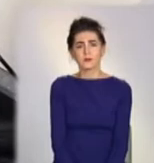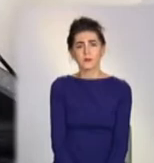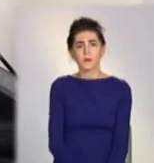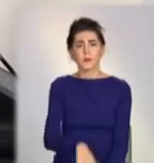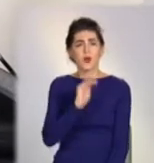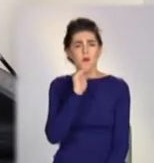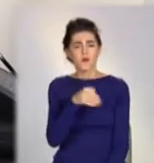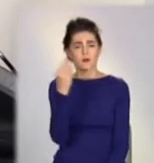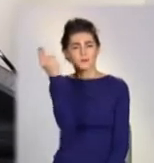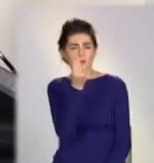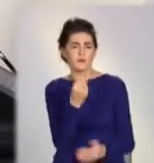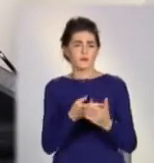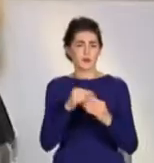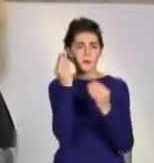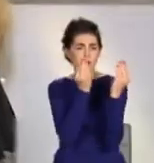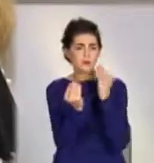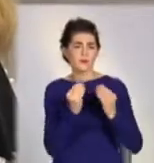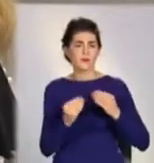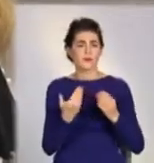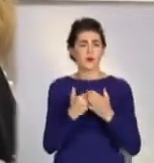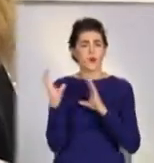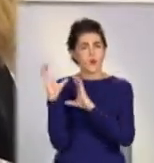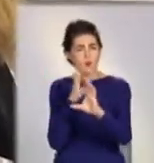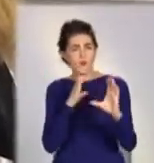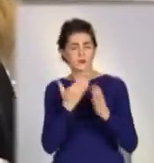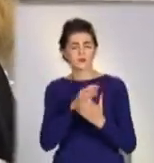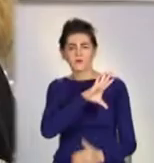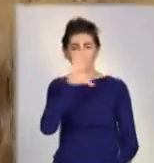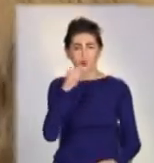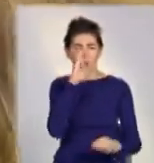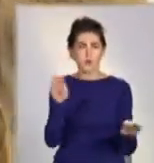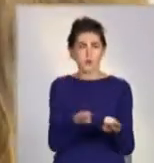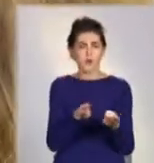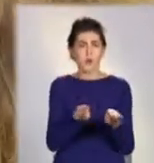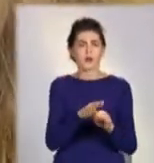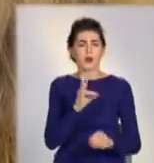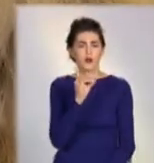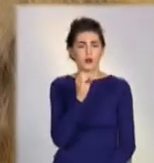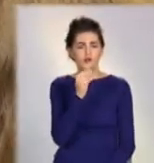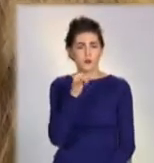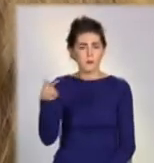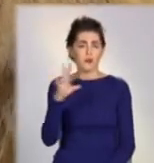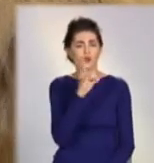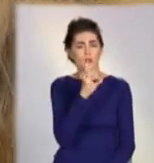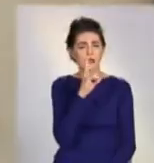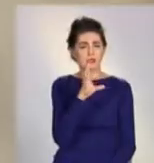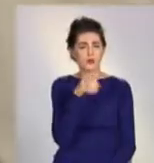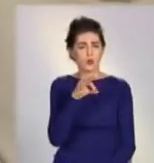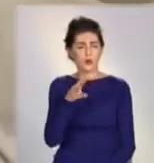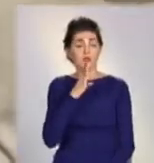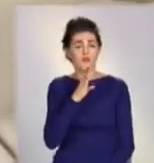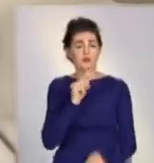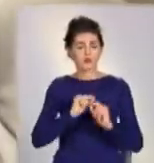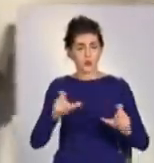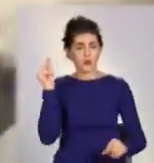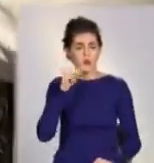Професійний грим, пильна увага одразу кількох об'єктивів камер та зйомки практично у режимі нон-стоп. Для школярки Юнони Загнітко усе це стане